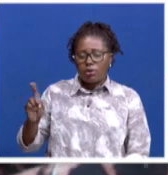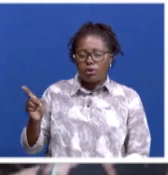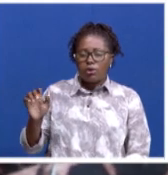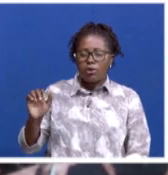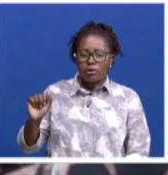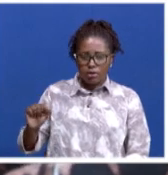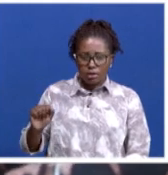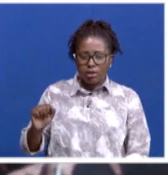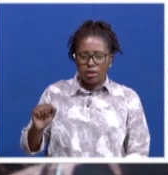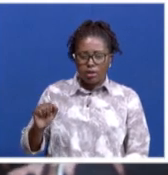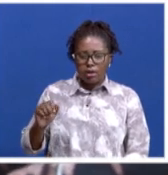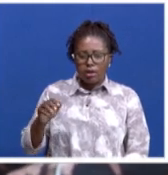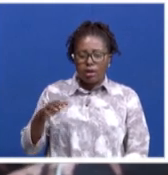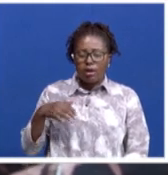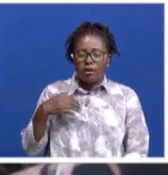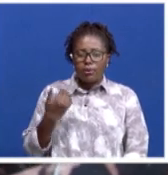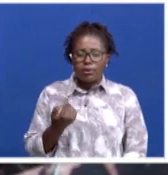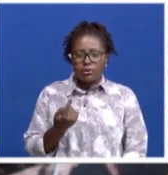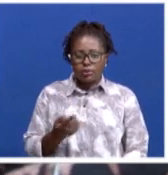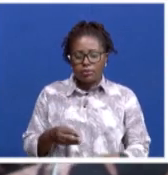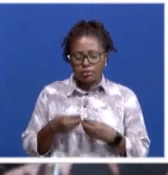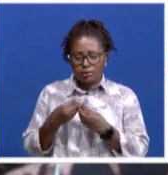wu msaada wa kwan